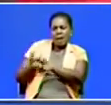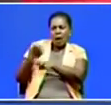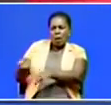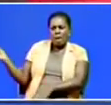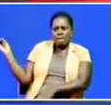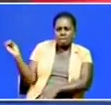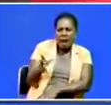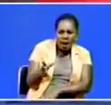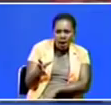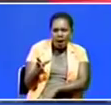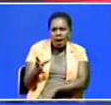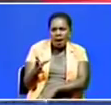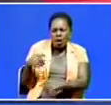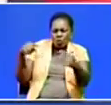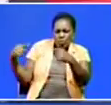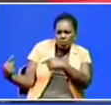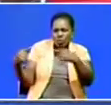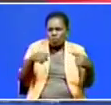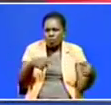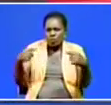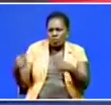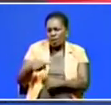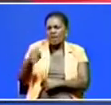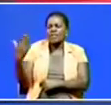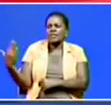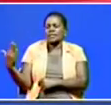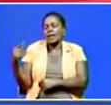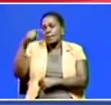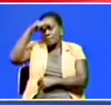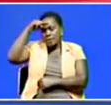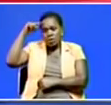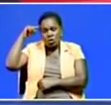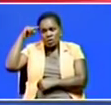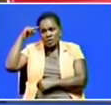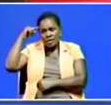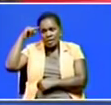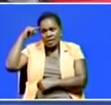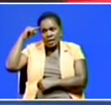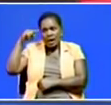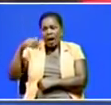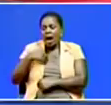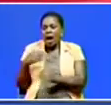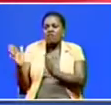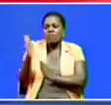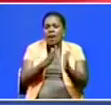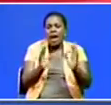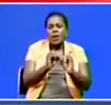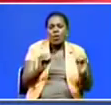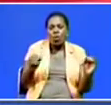mawe, fujo na mambo mengine, kwa sababu hawana mpango ya